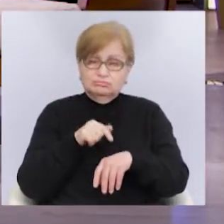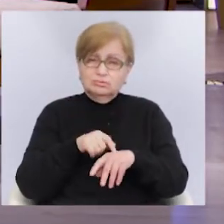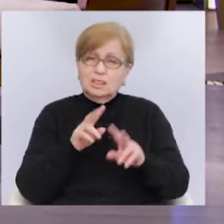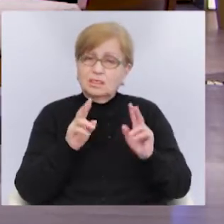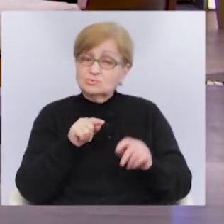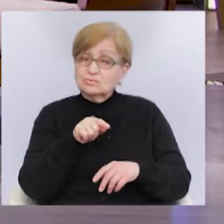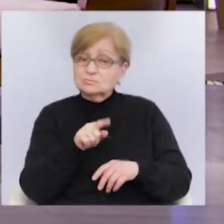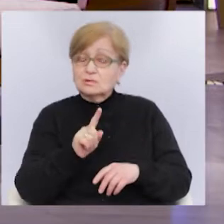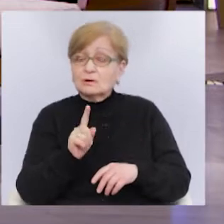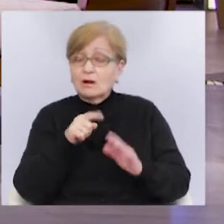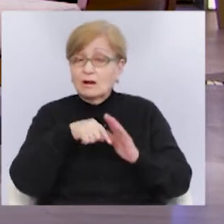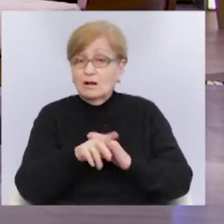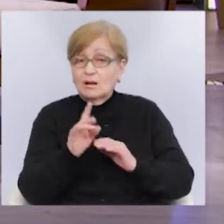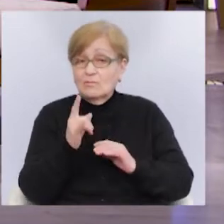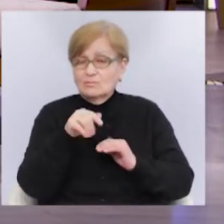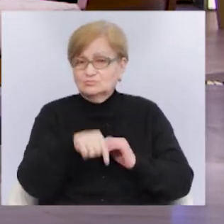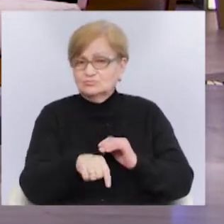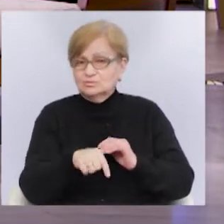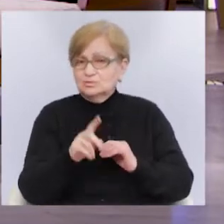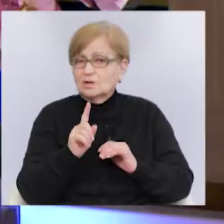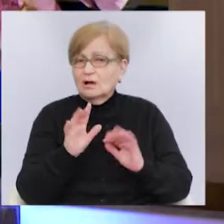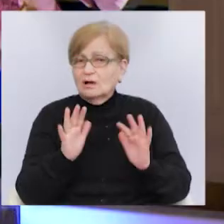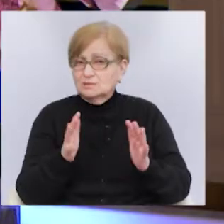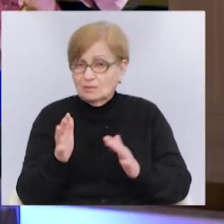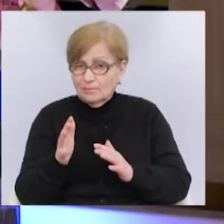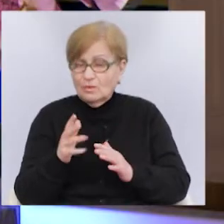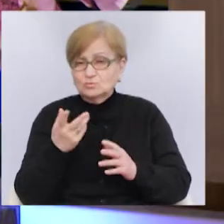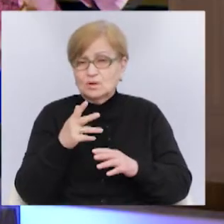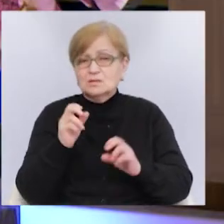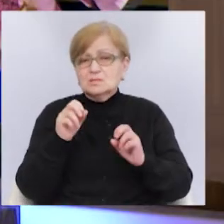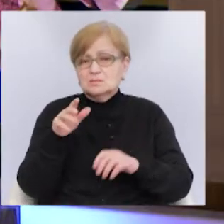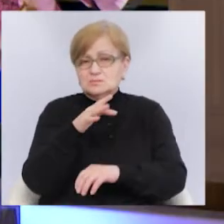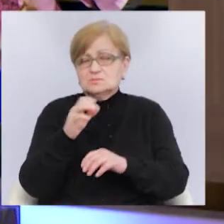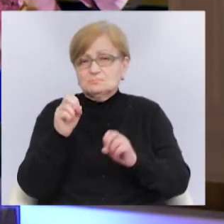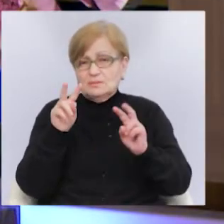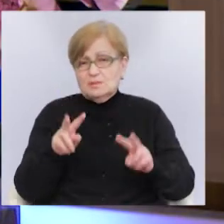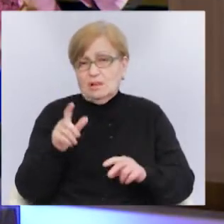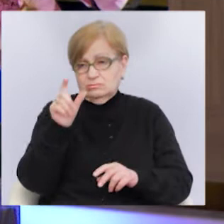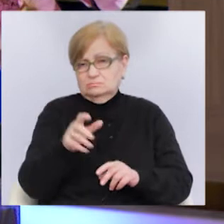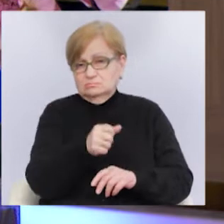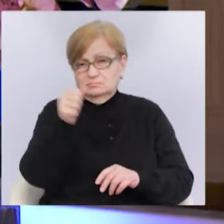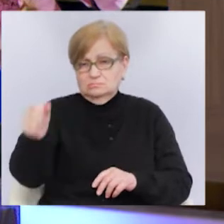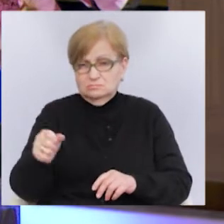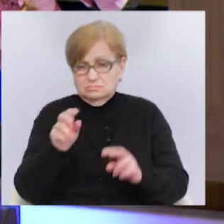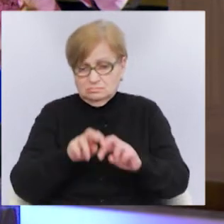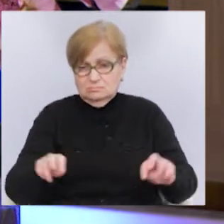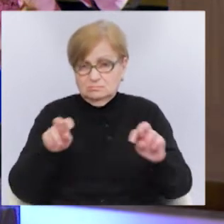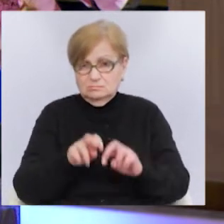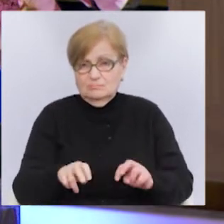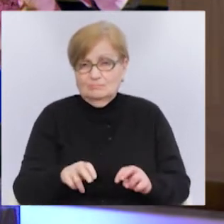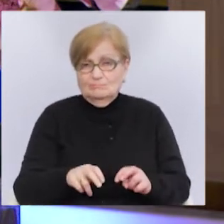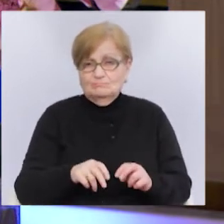არ დავინტერესდა სპეციალისტის აზრით. ეს ერთი მომენტია, მაგრამ სადაც შეიძლება